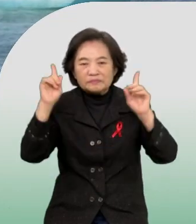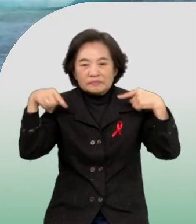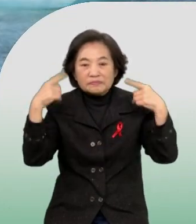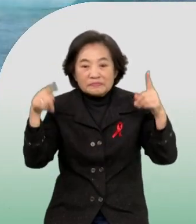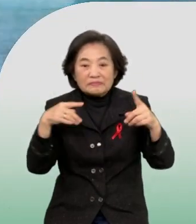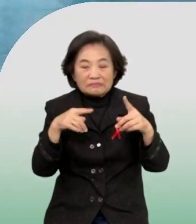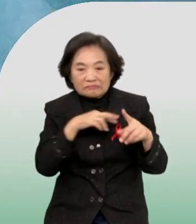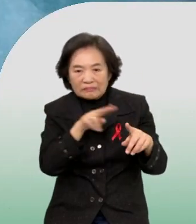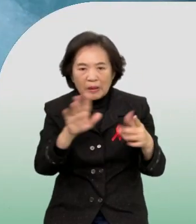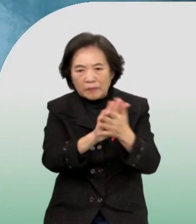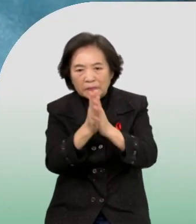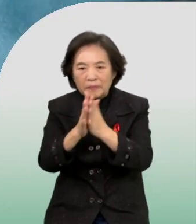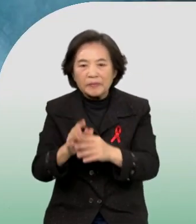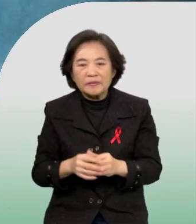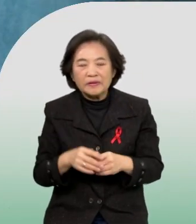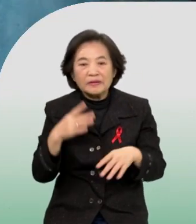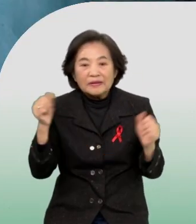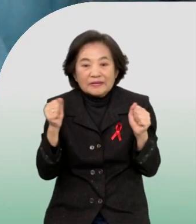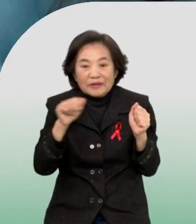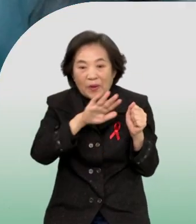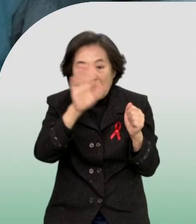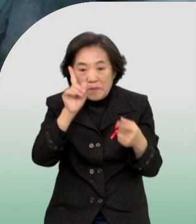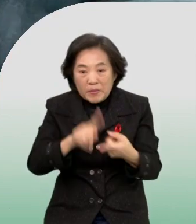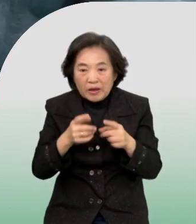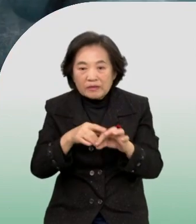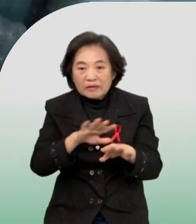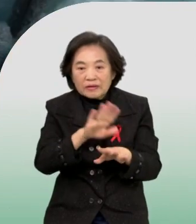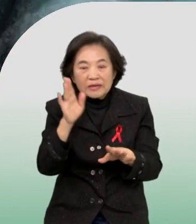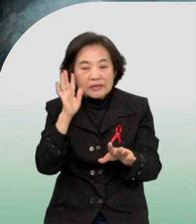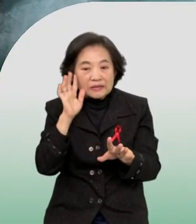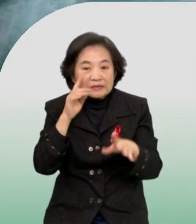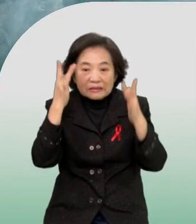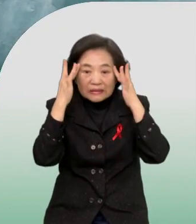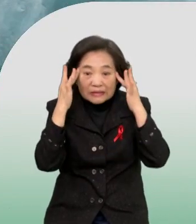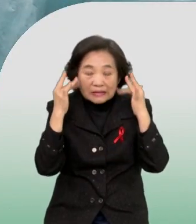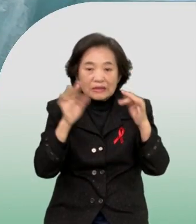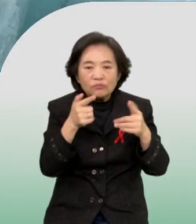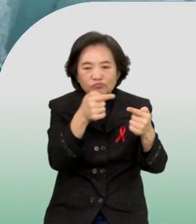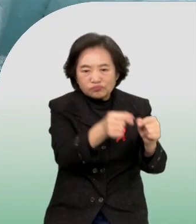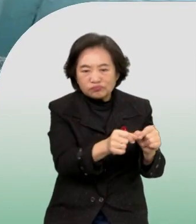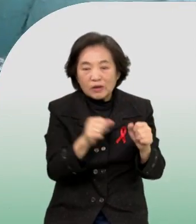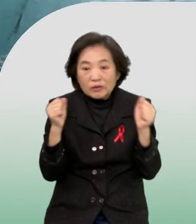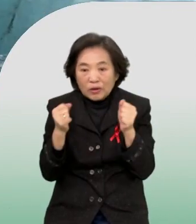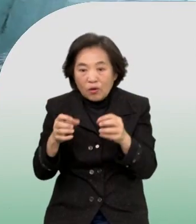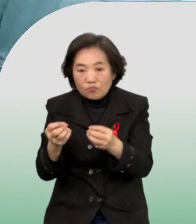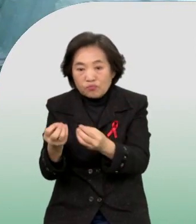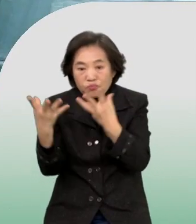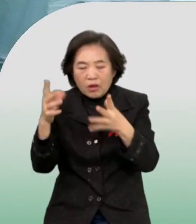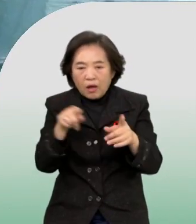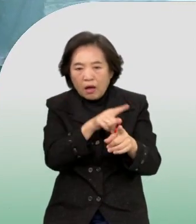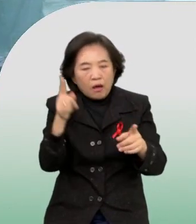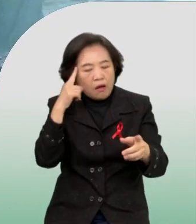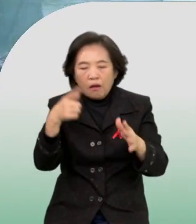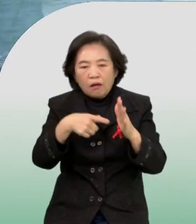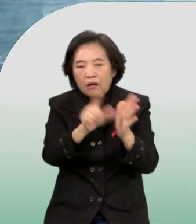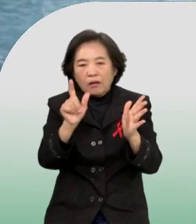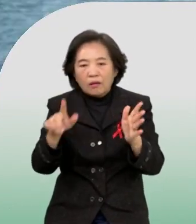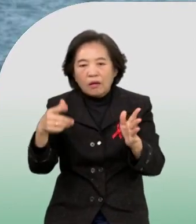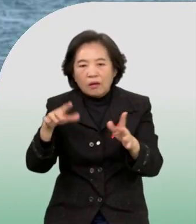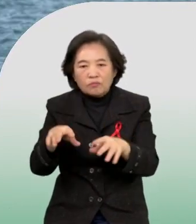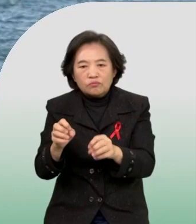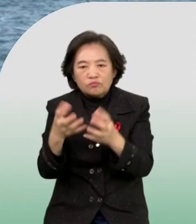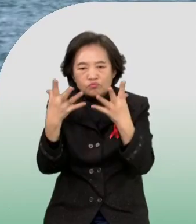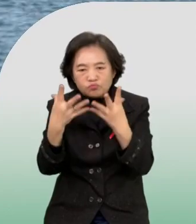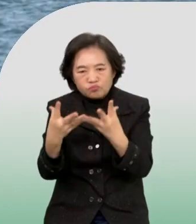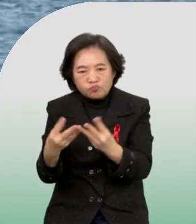寒天冰桶雪堆积的速度，停不动一天的融冰，很快就可可加少。冰島體體細細